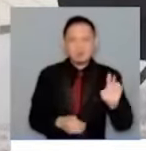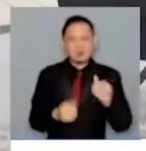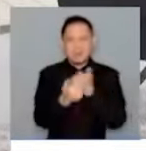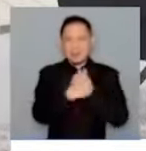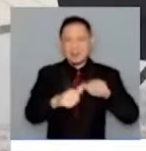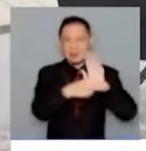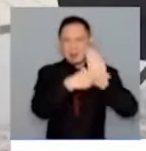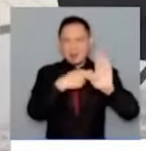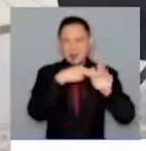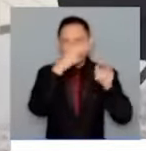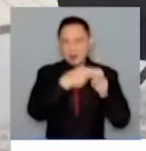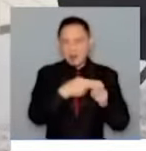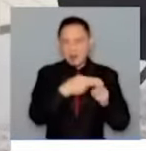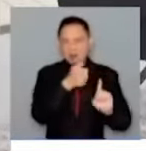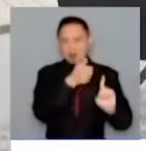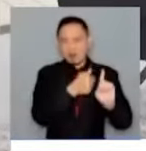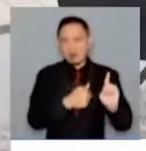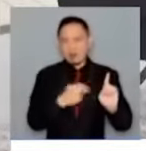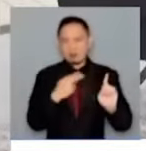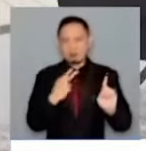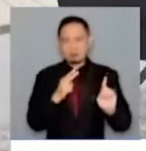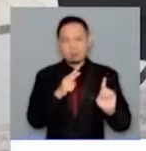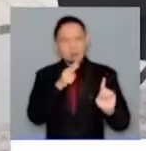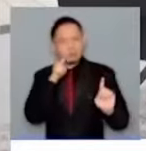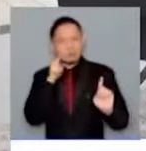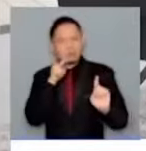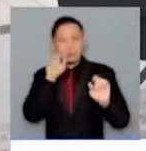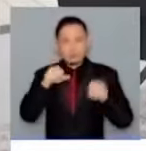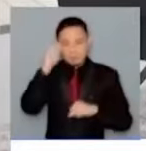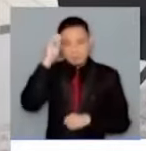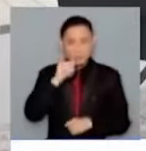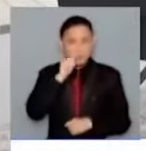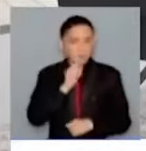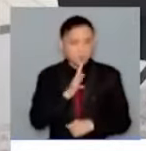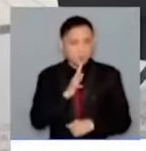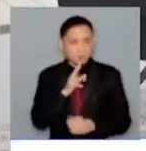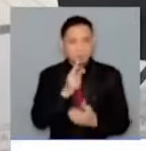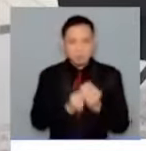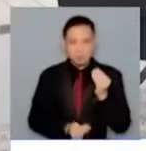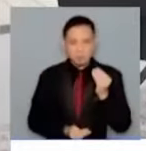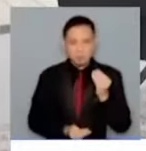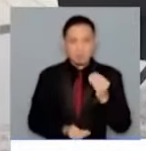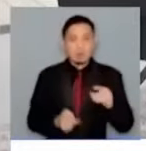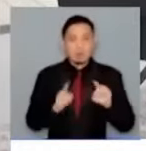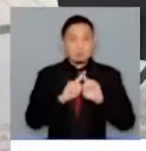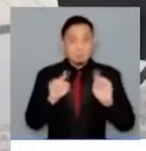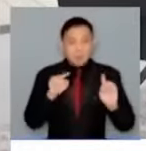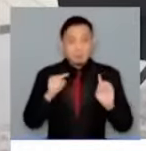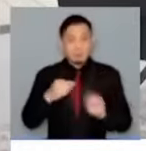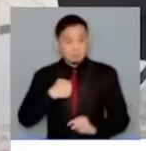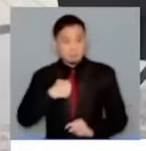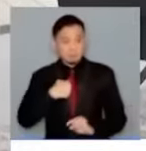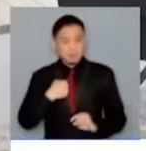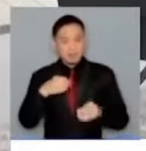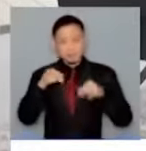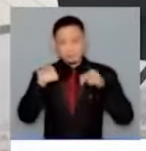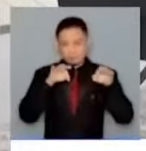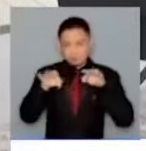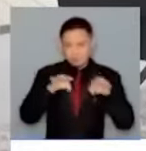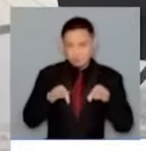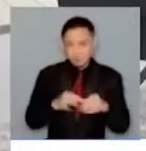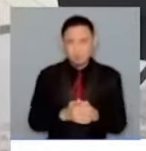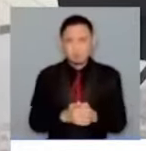ito ay maaaring babae o lalaki. Pero dahil nga ang definition nito para sa akin ay may element na pakikiapid